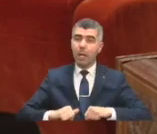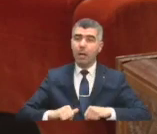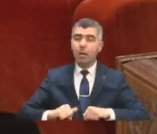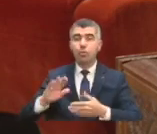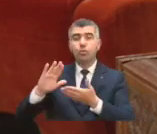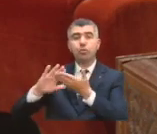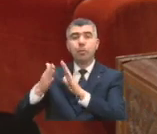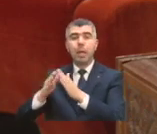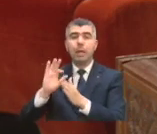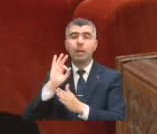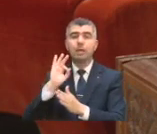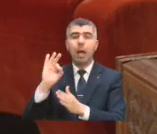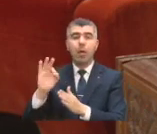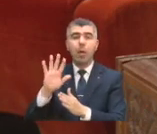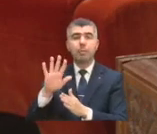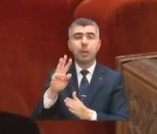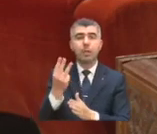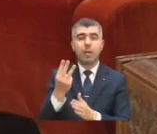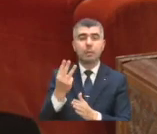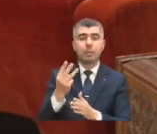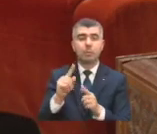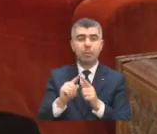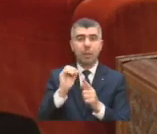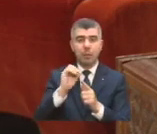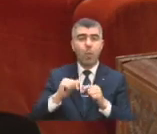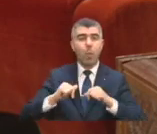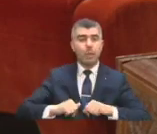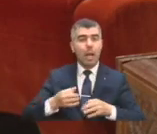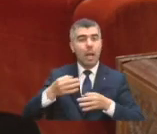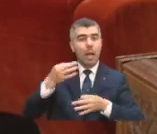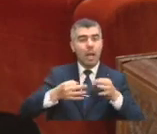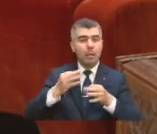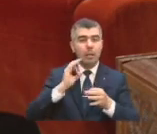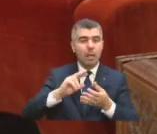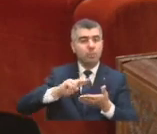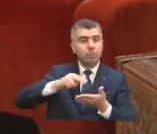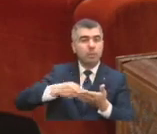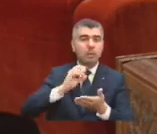الجمعية، الجمعية كتعطيها الرأي، ماشي هي اللي كتشرع، اللي كتشرع هو وزارة العدل، وستشرع وزارة العدل. شكراً.